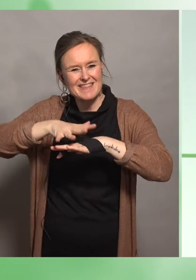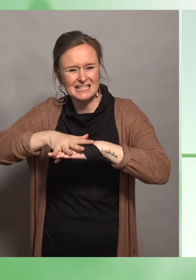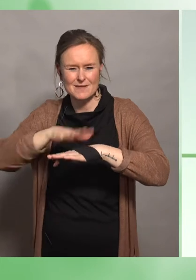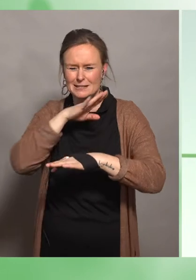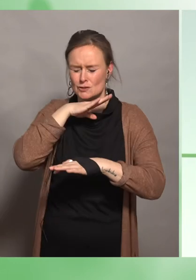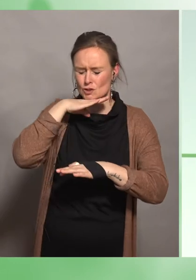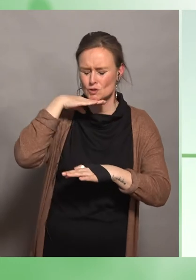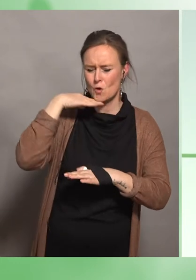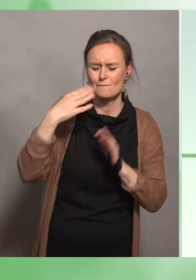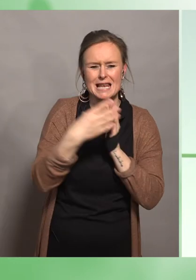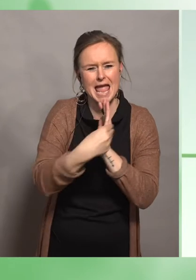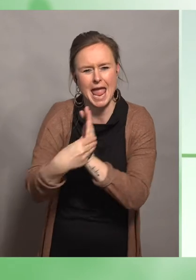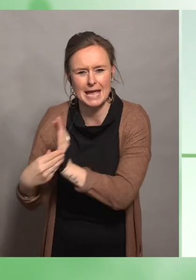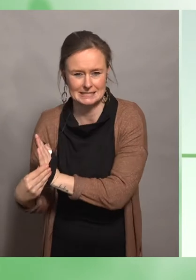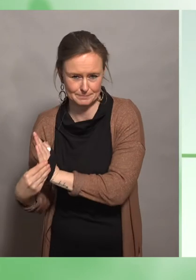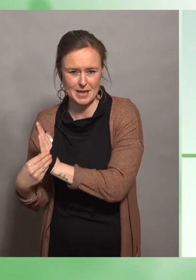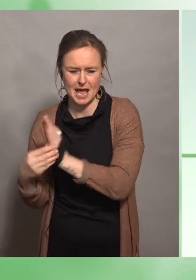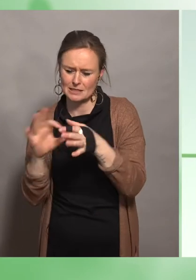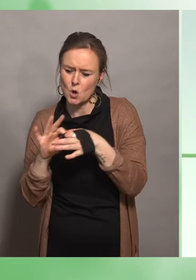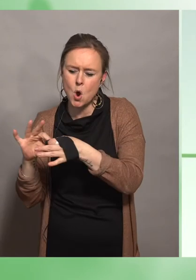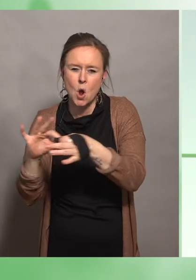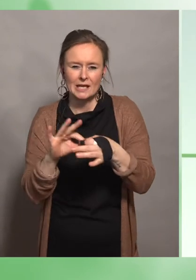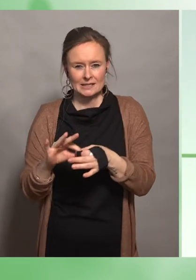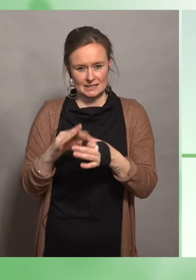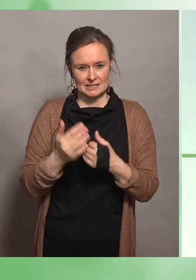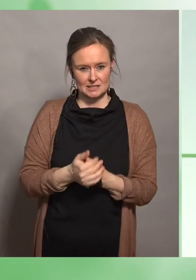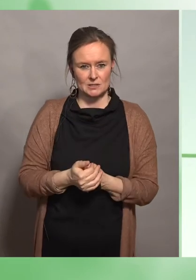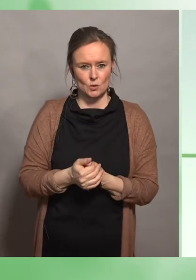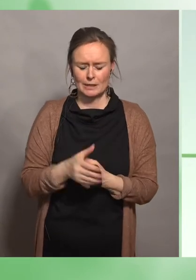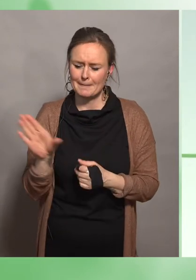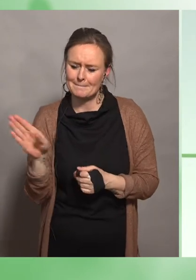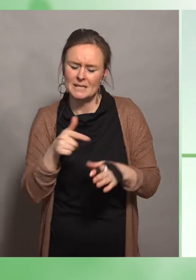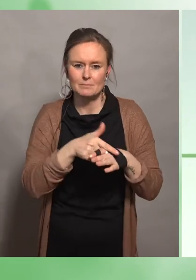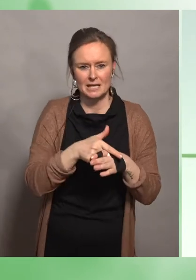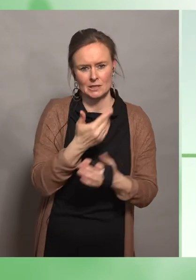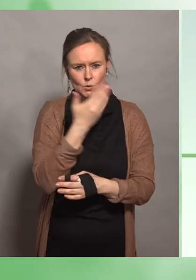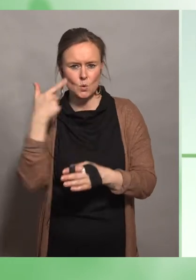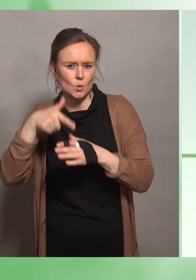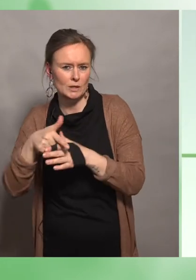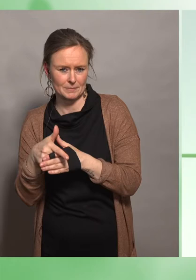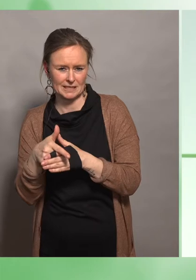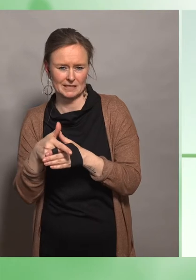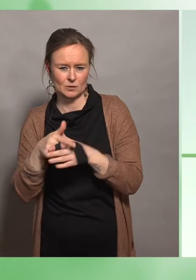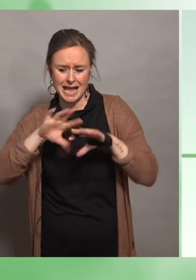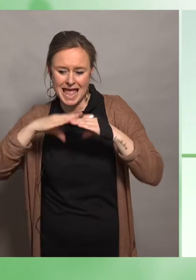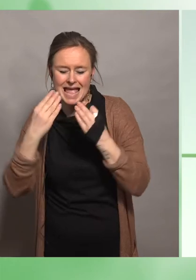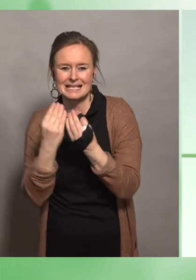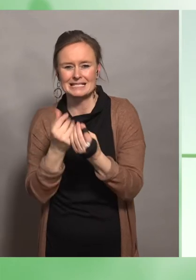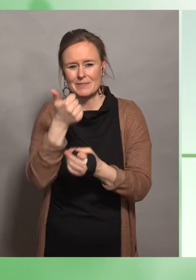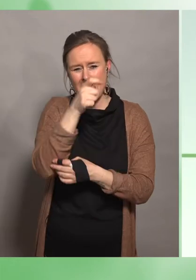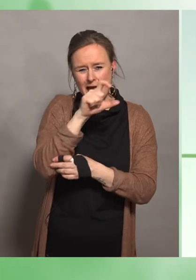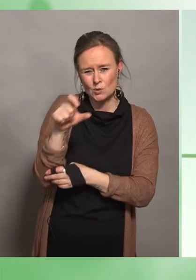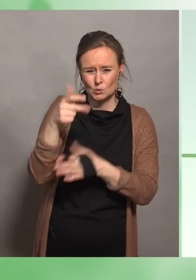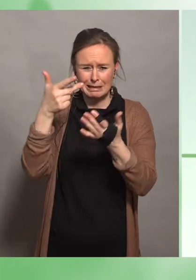und Organisationen, Experten und Expertinnen mit und ohne Behinderung, besteht aus 180 Ländern,